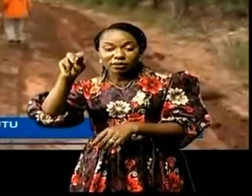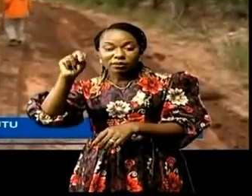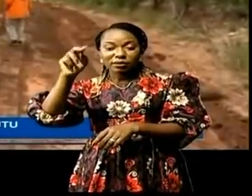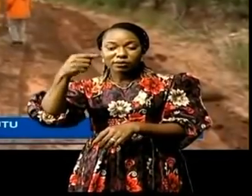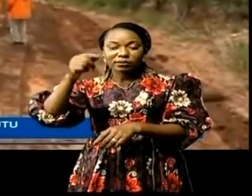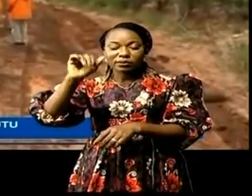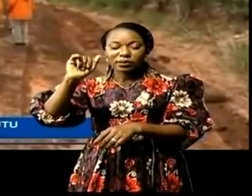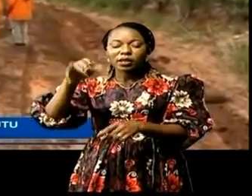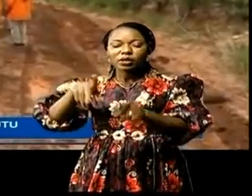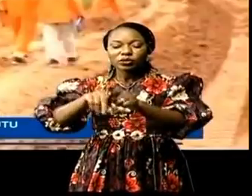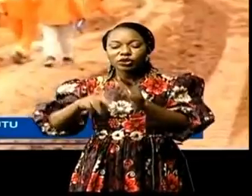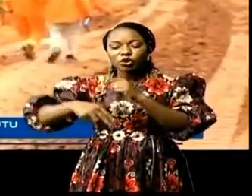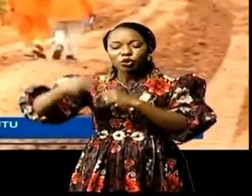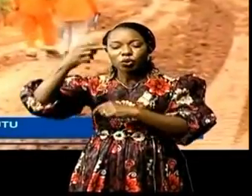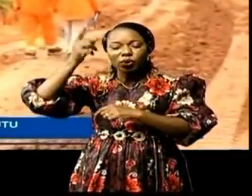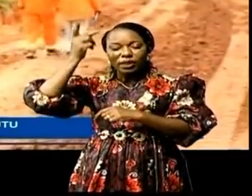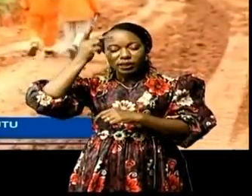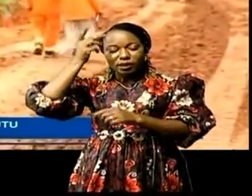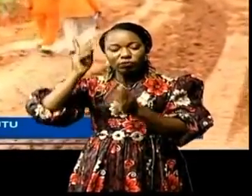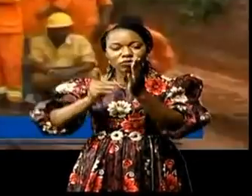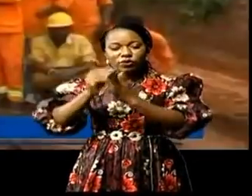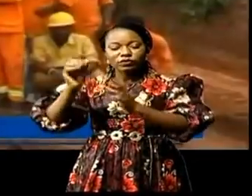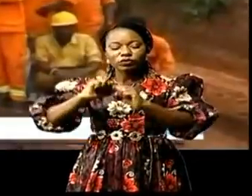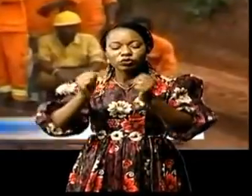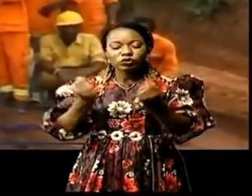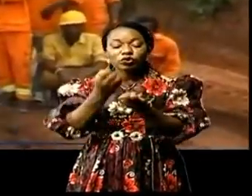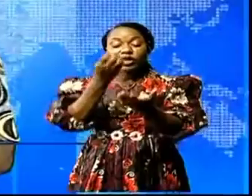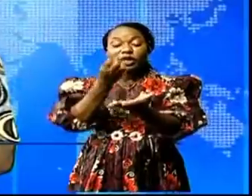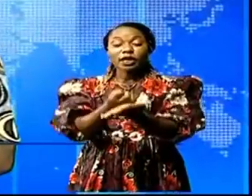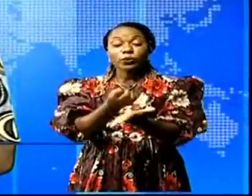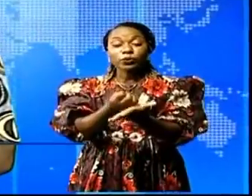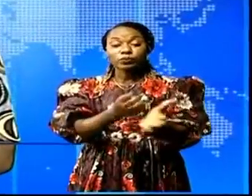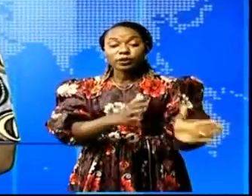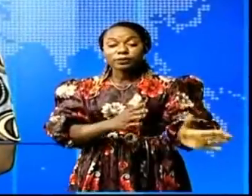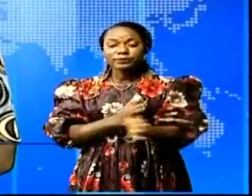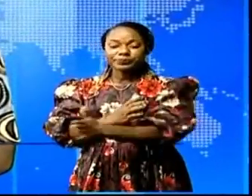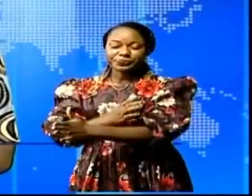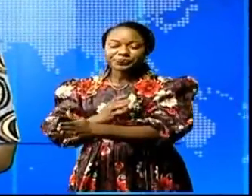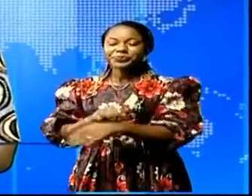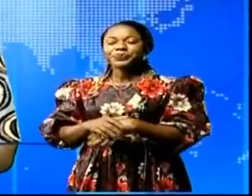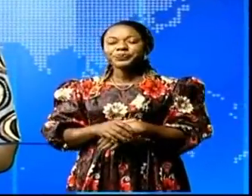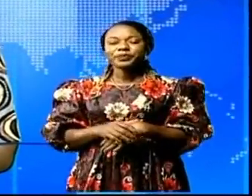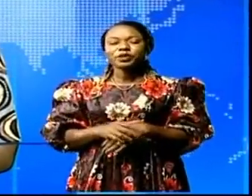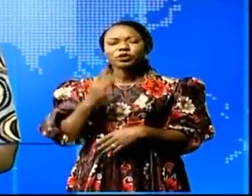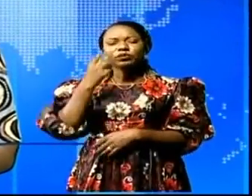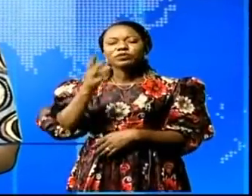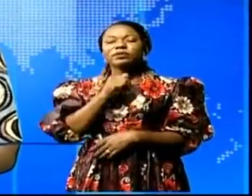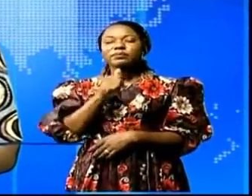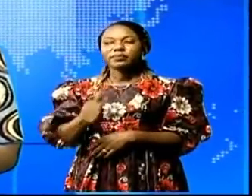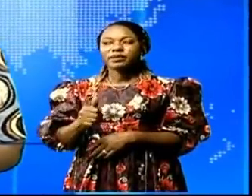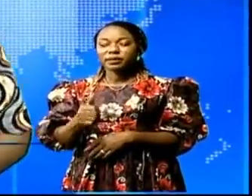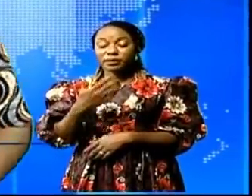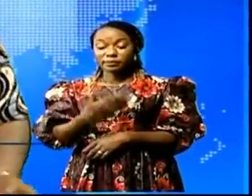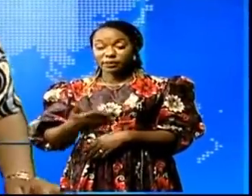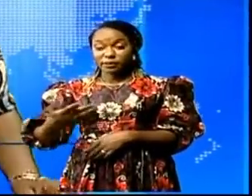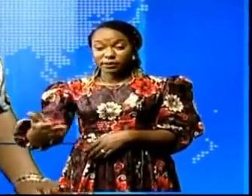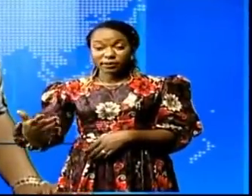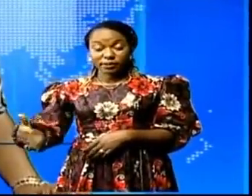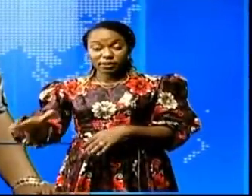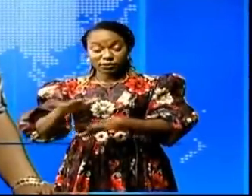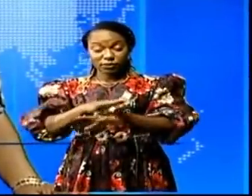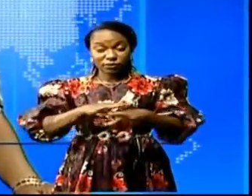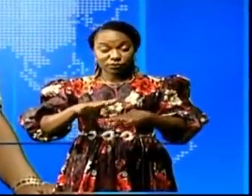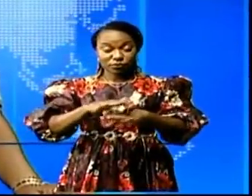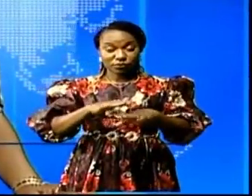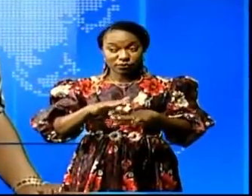et aussi au développement socio-économique. On ne voit plus des engins sur le site,